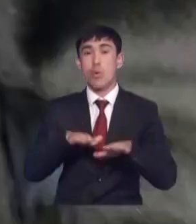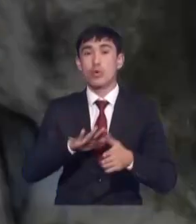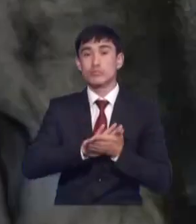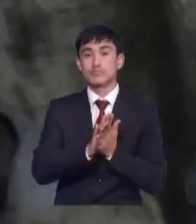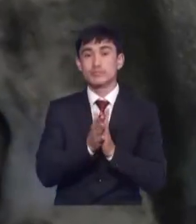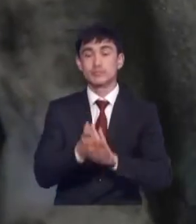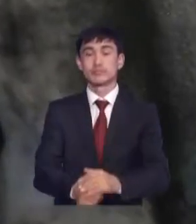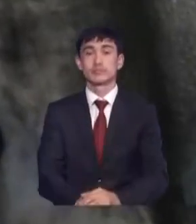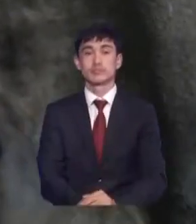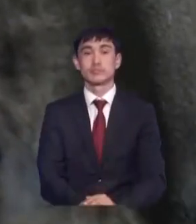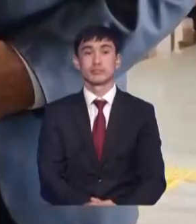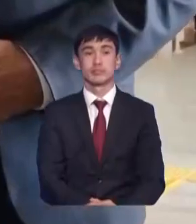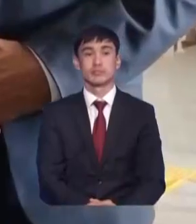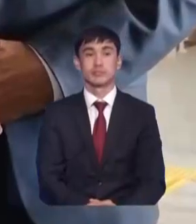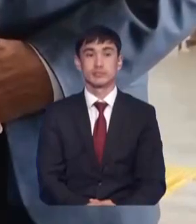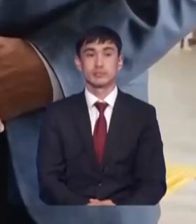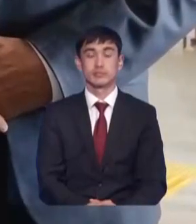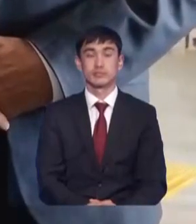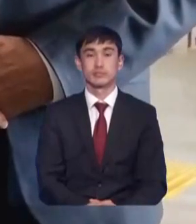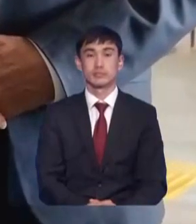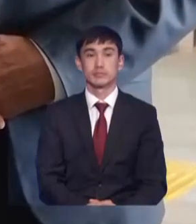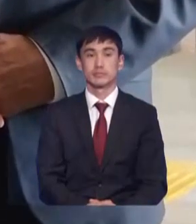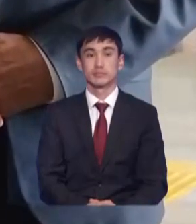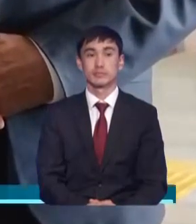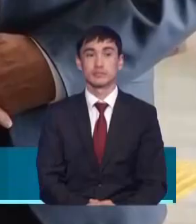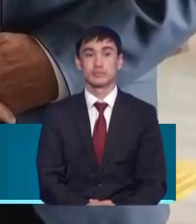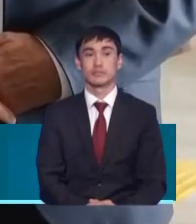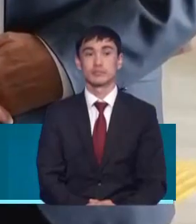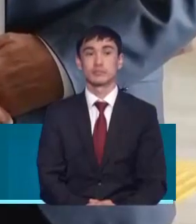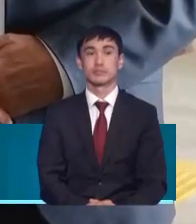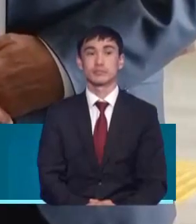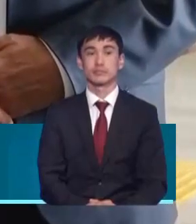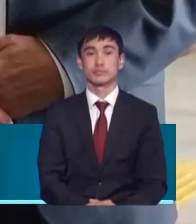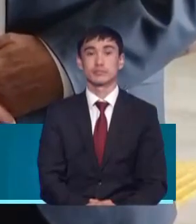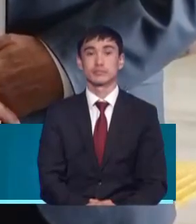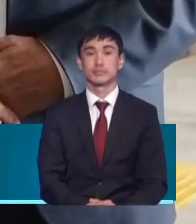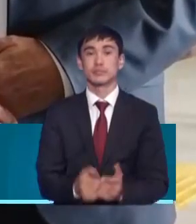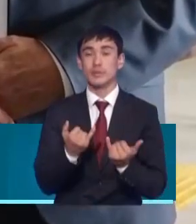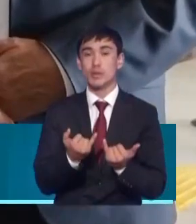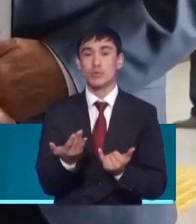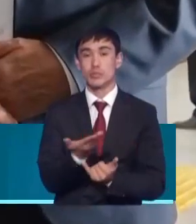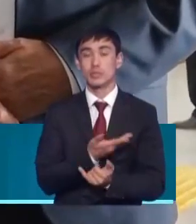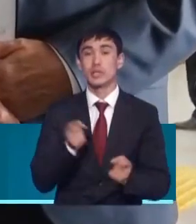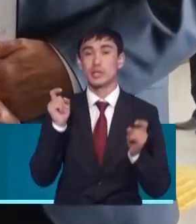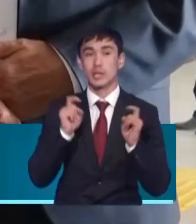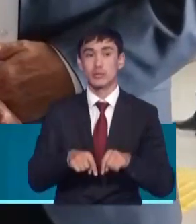болмапты. Күн шара соны үшін болам. Бүгін міне келіп